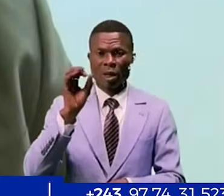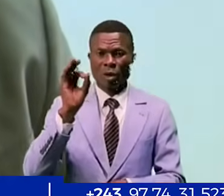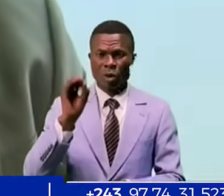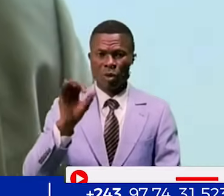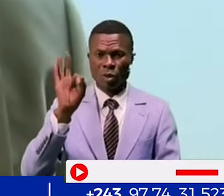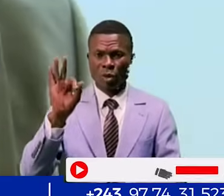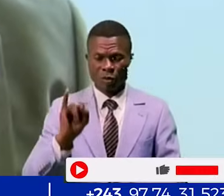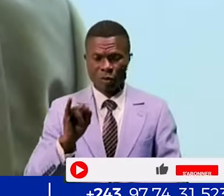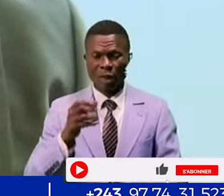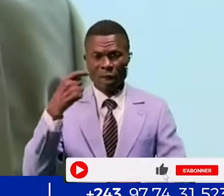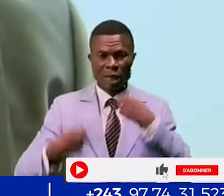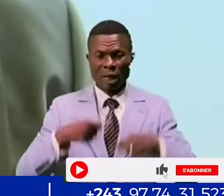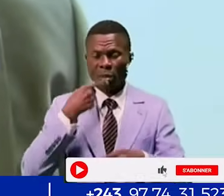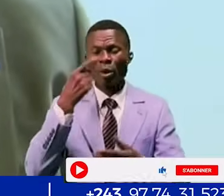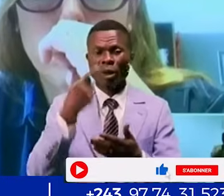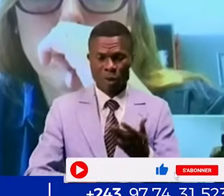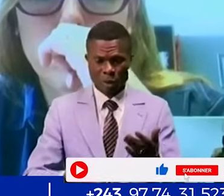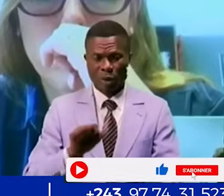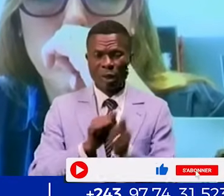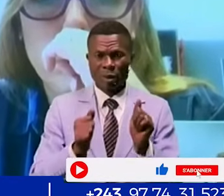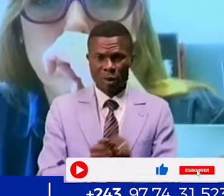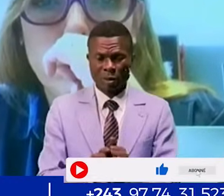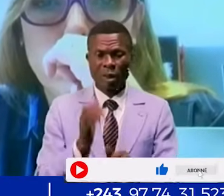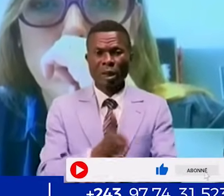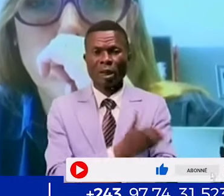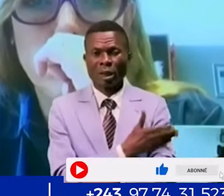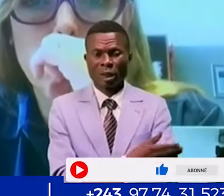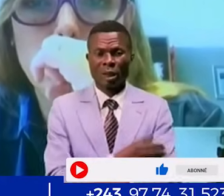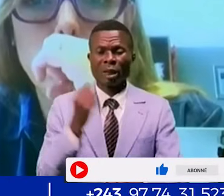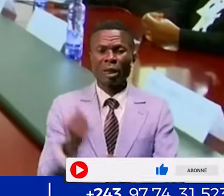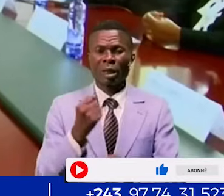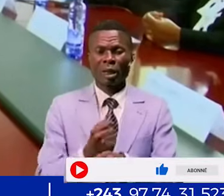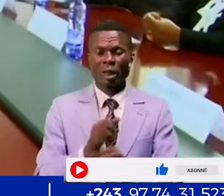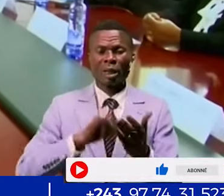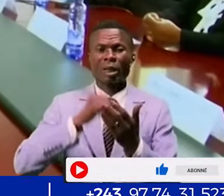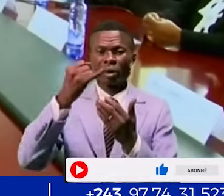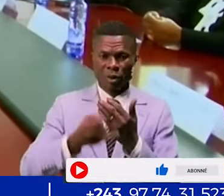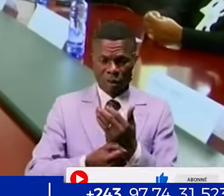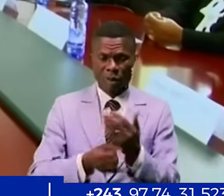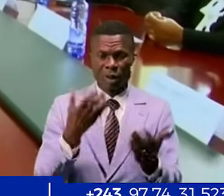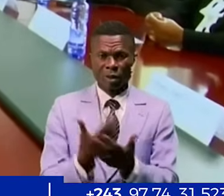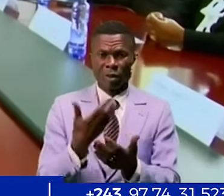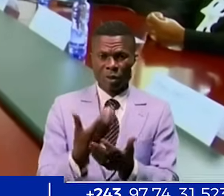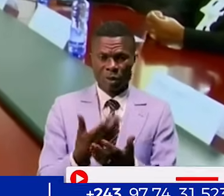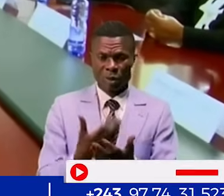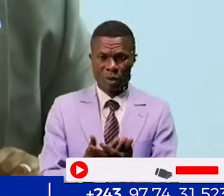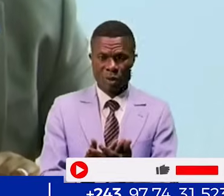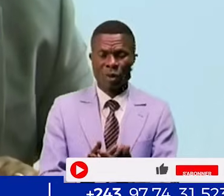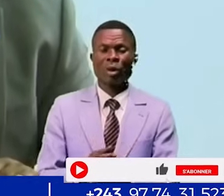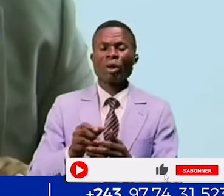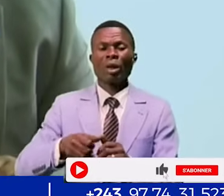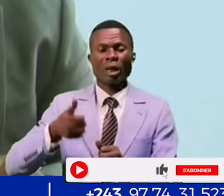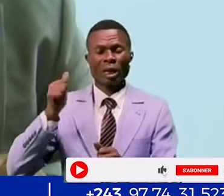Leurs discussions ont planché sur l'état d'avancement du fonctionnement des projets d'urgence et de